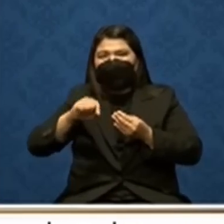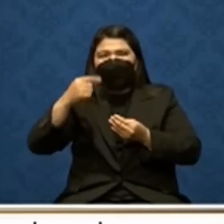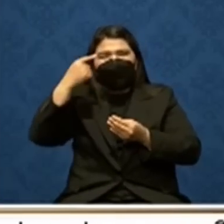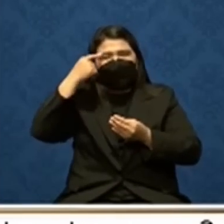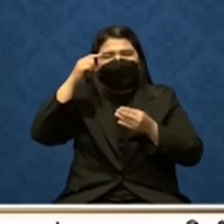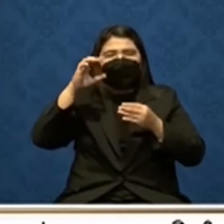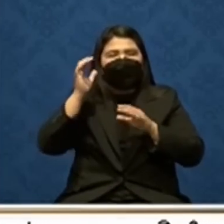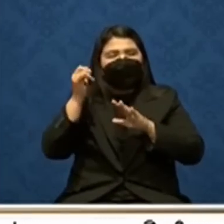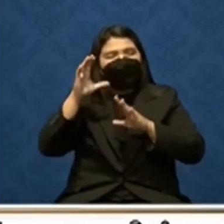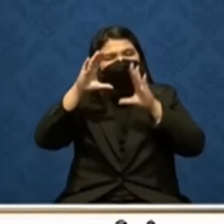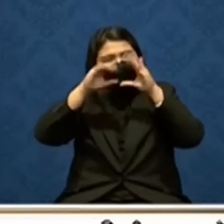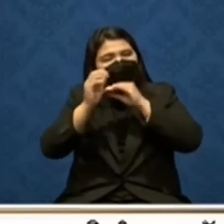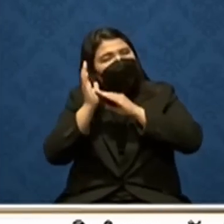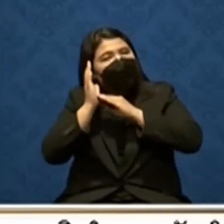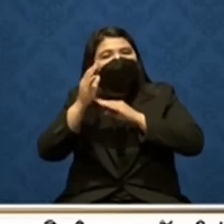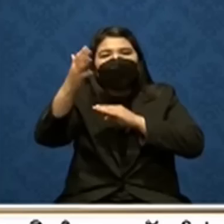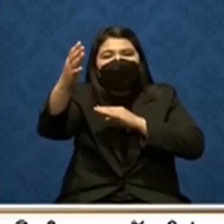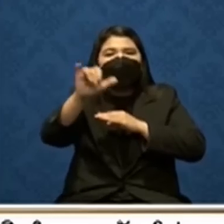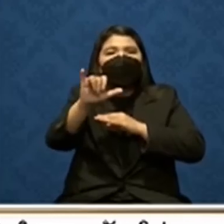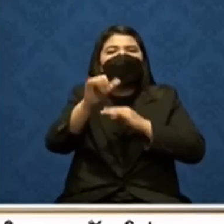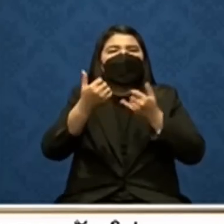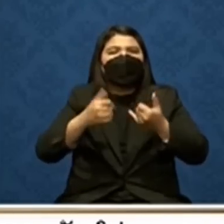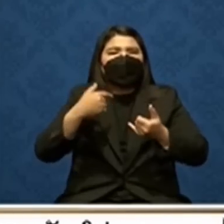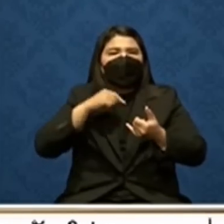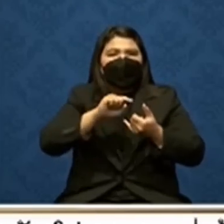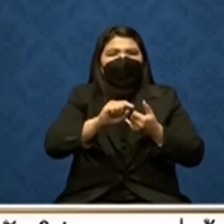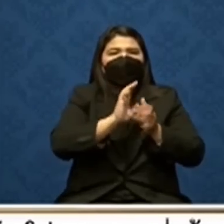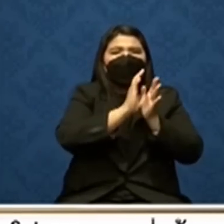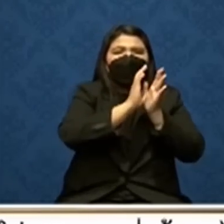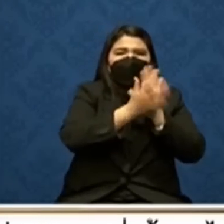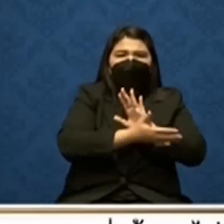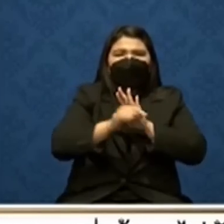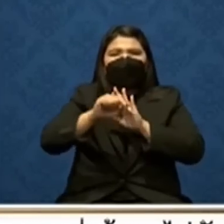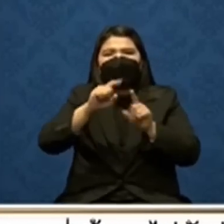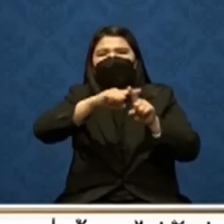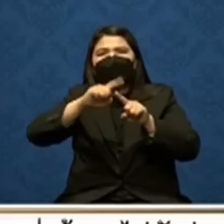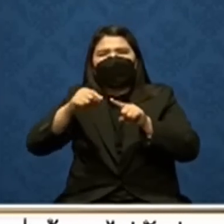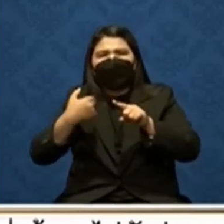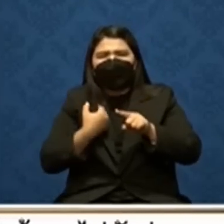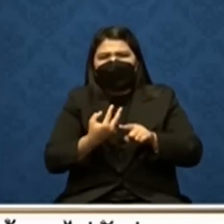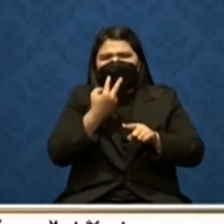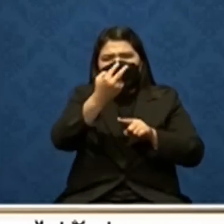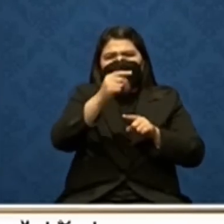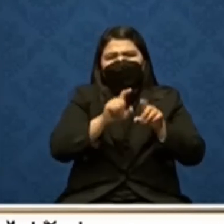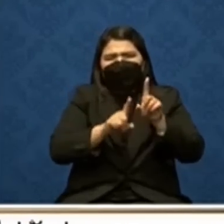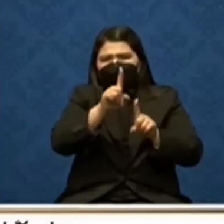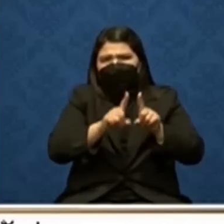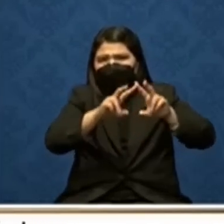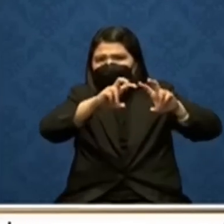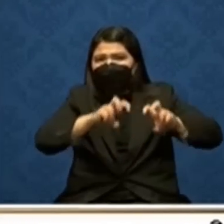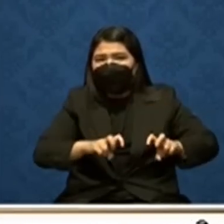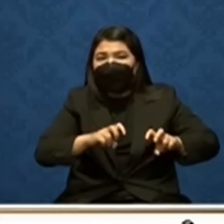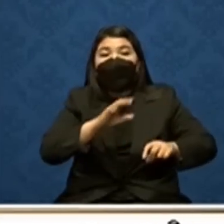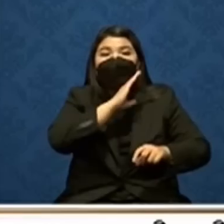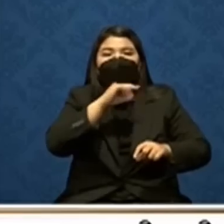ประมาณกวา 9,000 หน้าให้กลายเป็โแรม Excel ให้กายเป็ CSV ทำใหเราสามารถทจะวิเคราะห์ได้อย่รวดเร็วถ้เปสมย